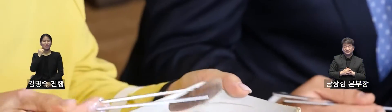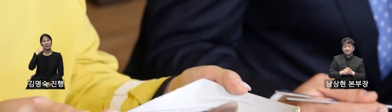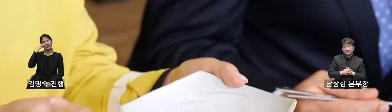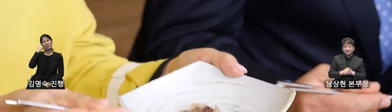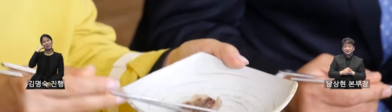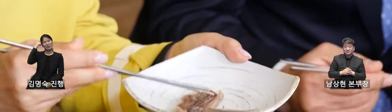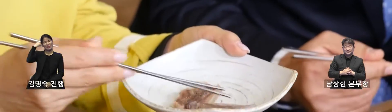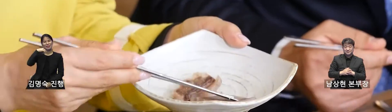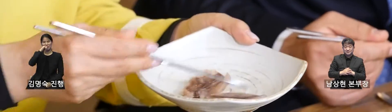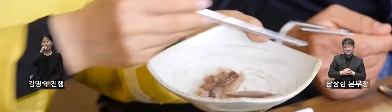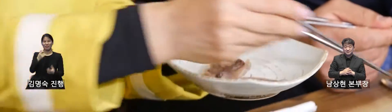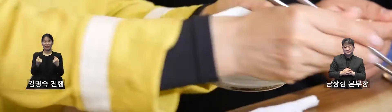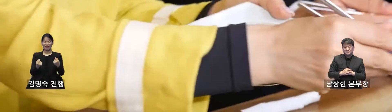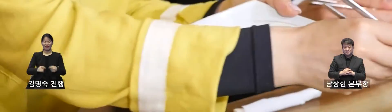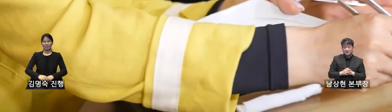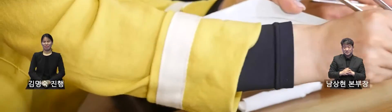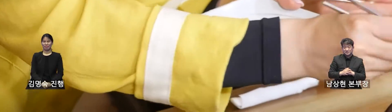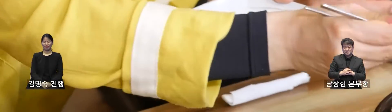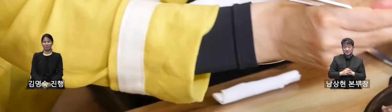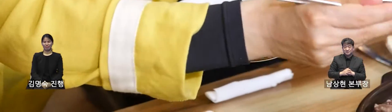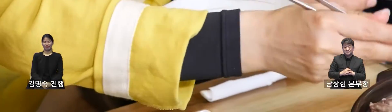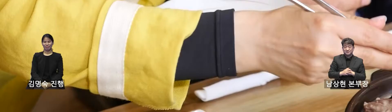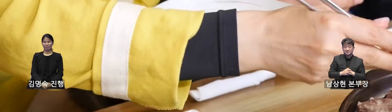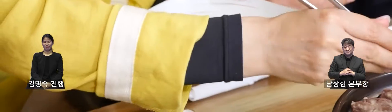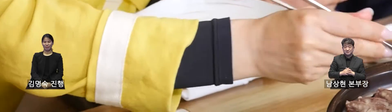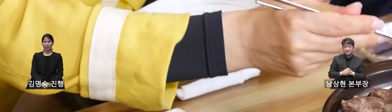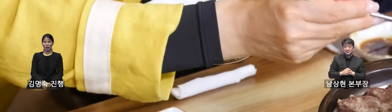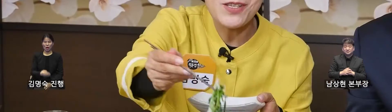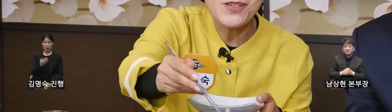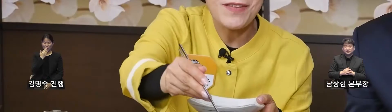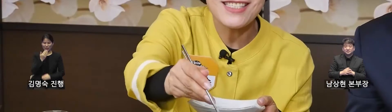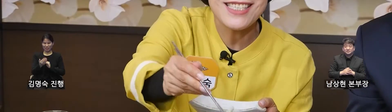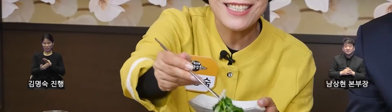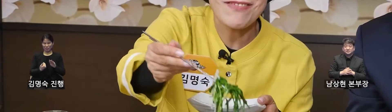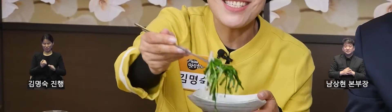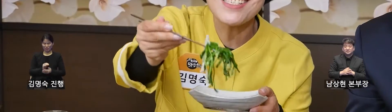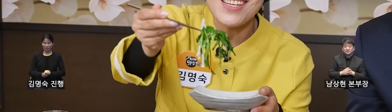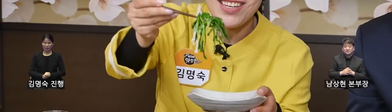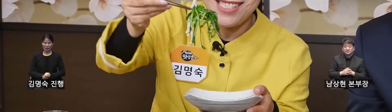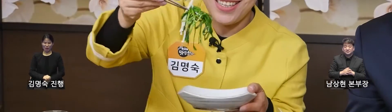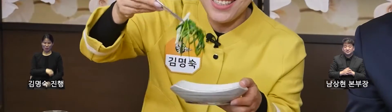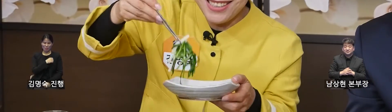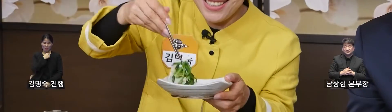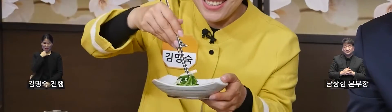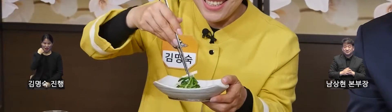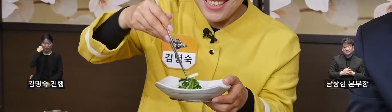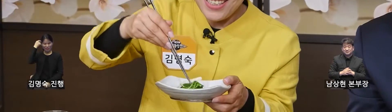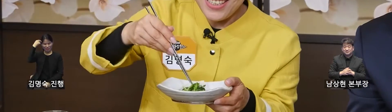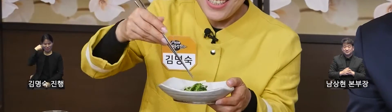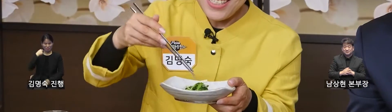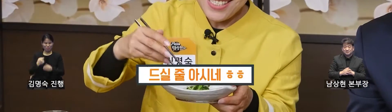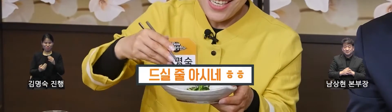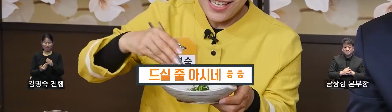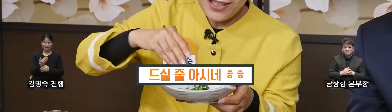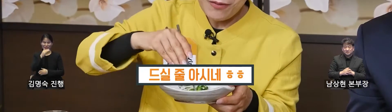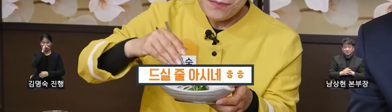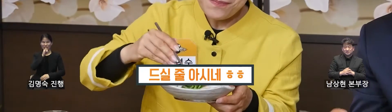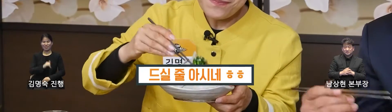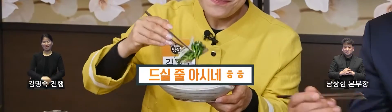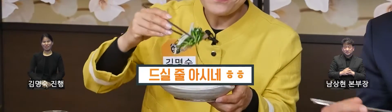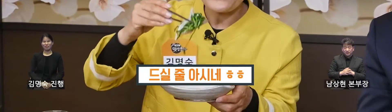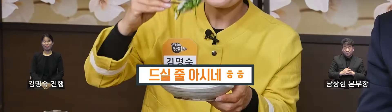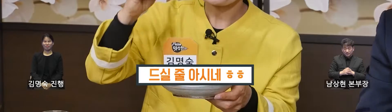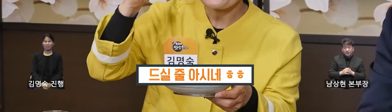않으세요? 네. 자, 근데 먹기 전에부터 벌써 맛있을 것 같죠? 자,